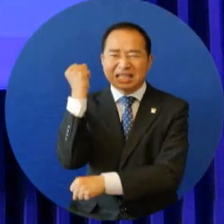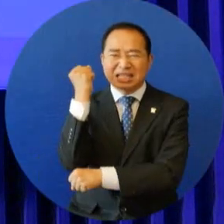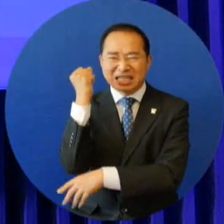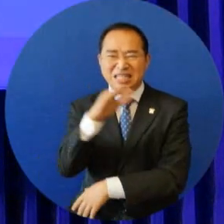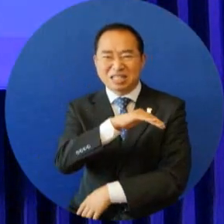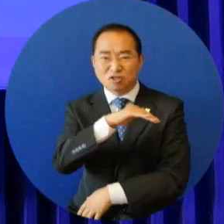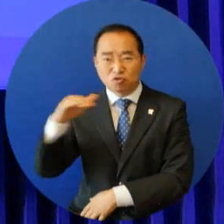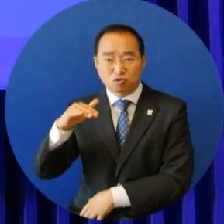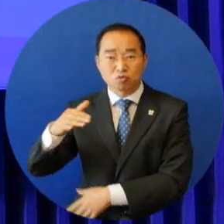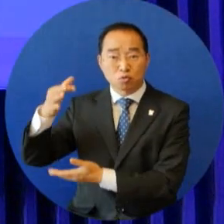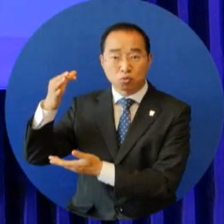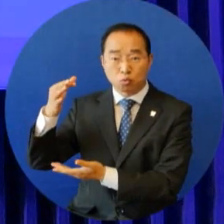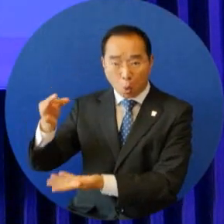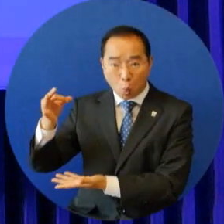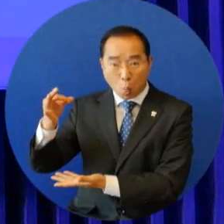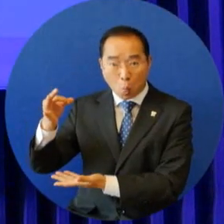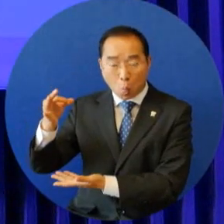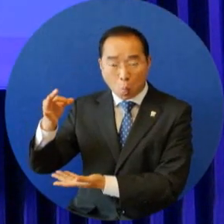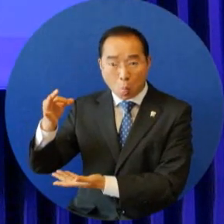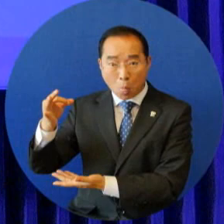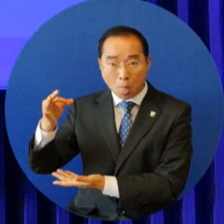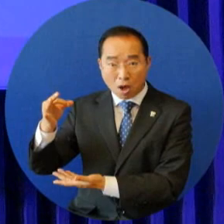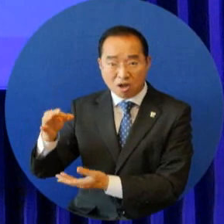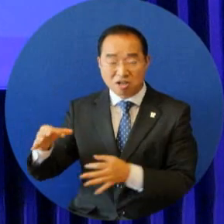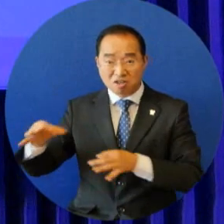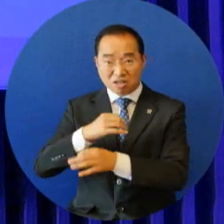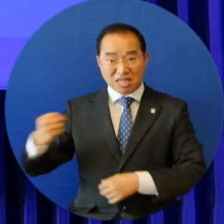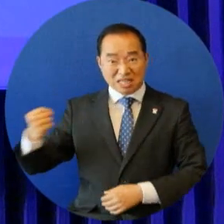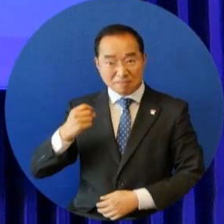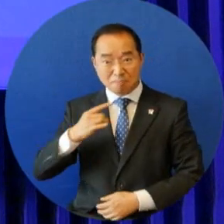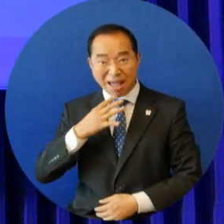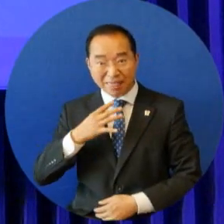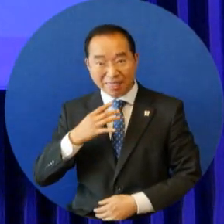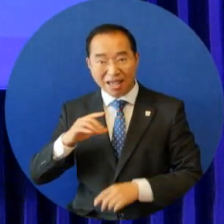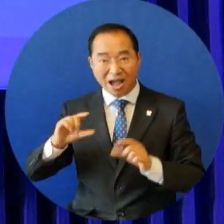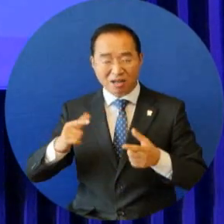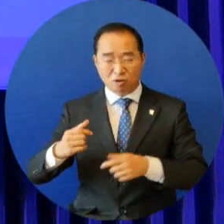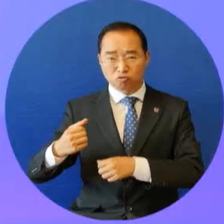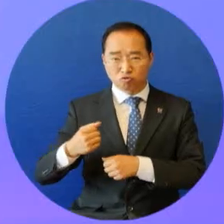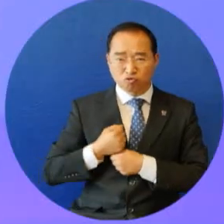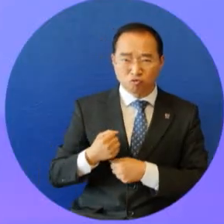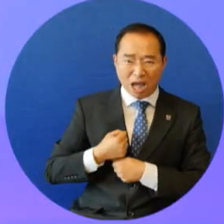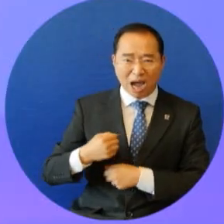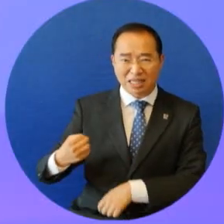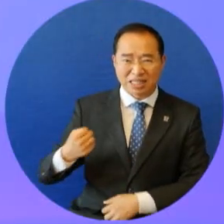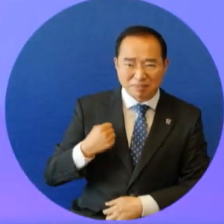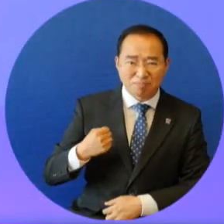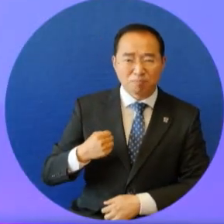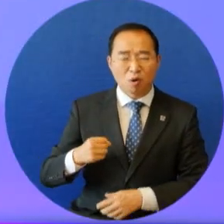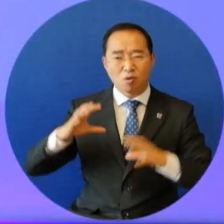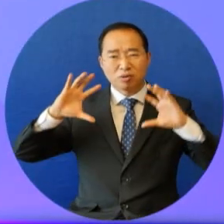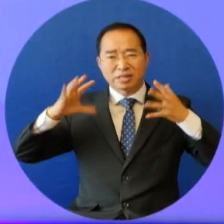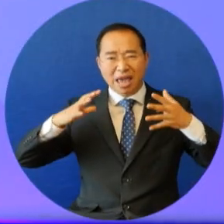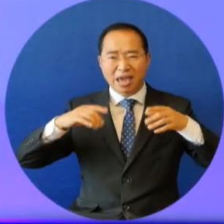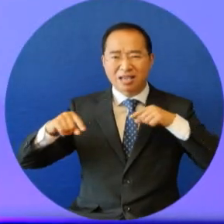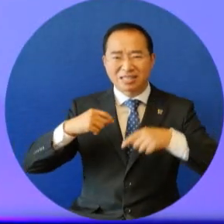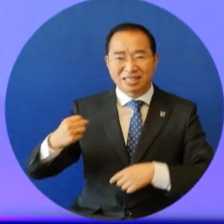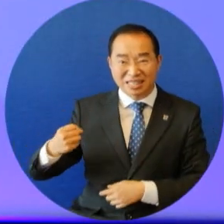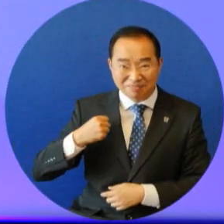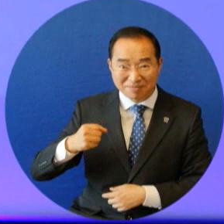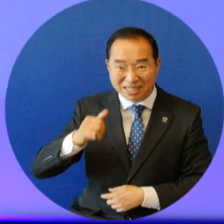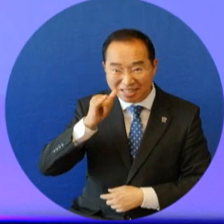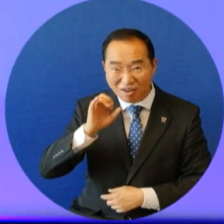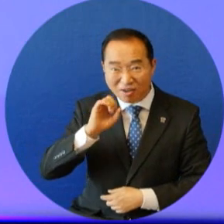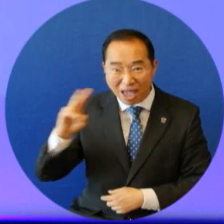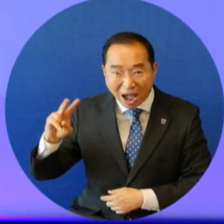사실은 기축통화라는 건 경제력이나 무역규모만 커서 되는 게 아니라 어떤 군사적인 패권을